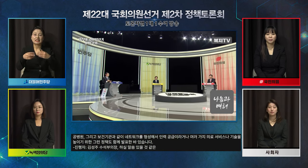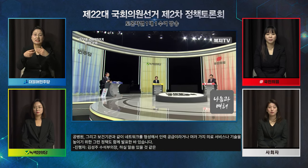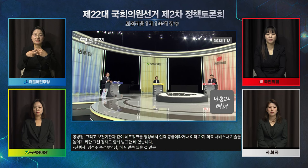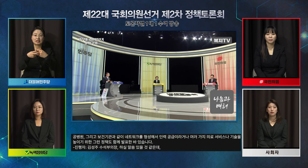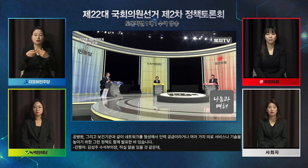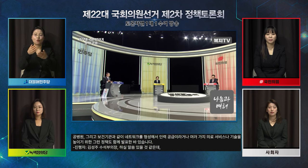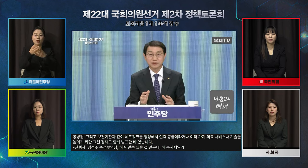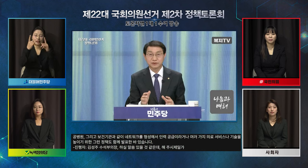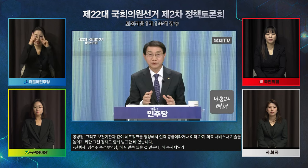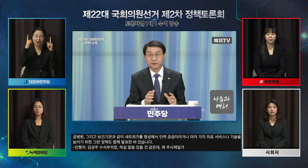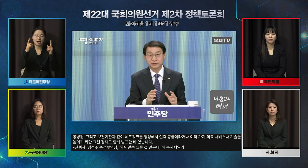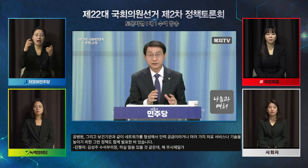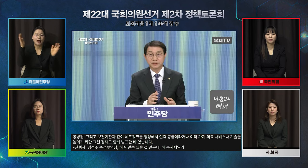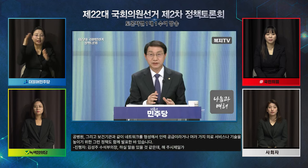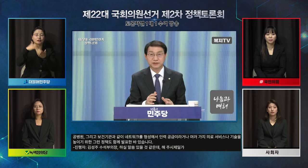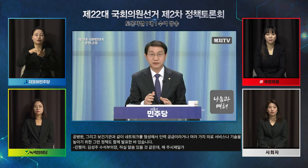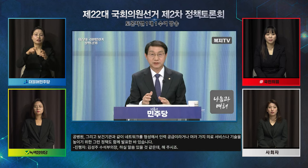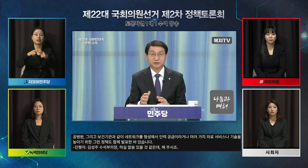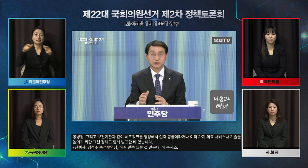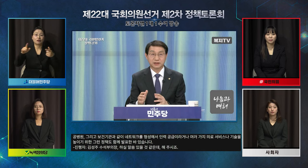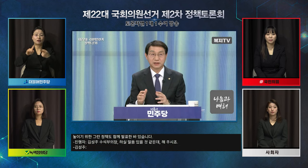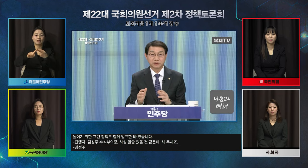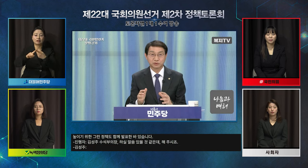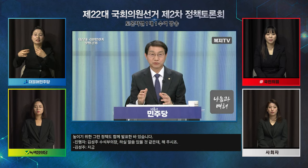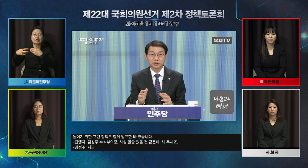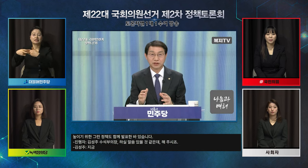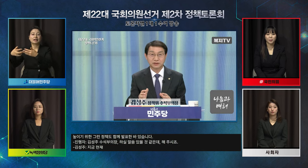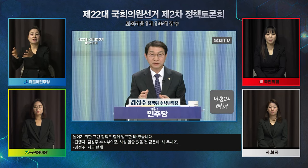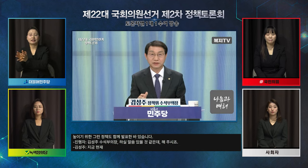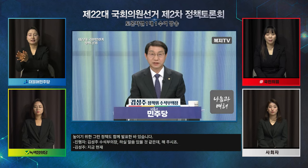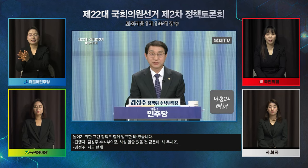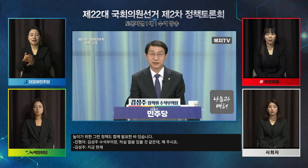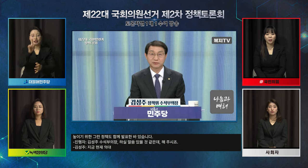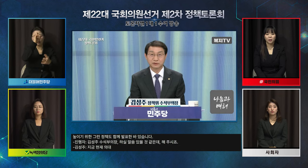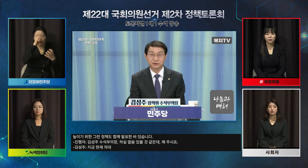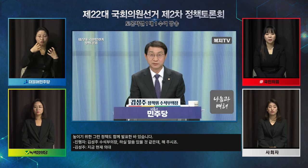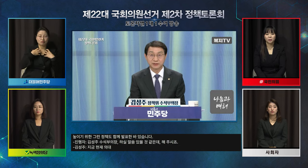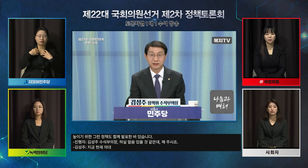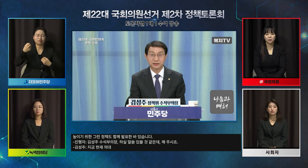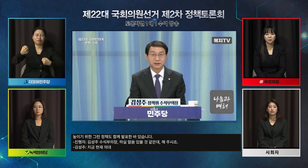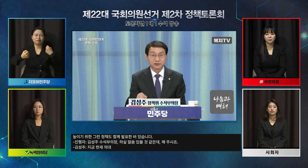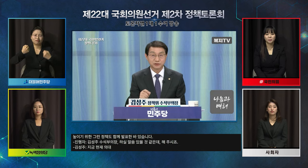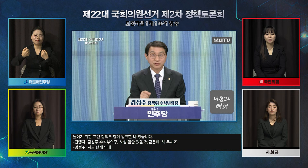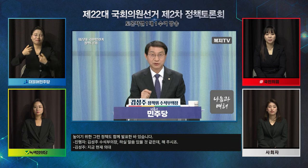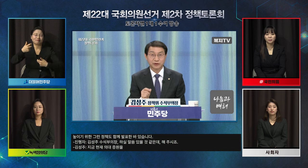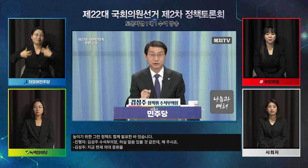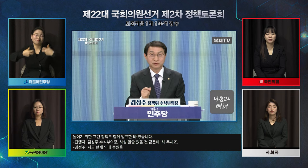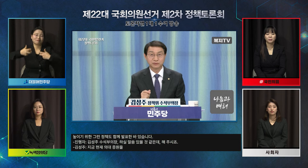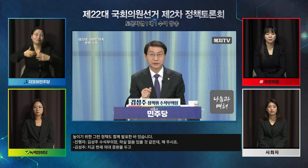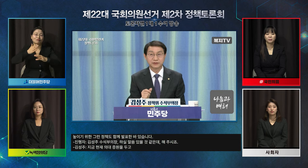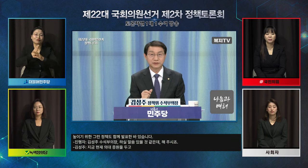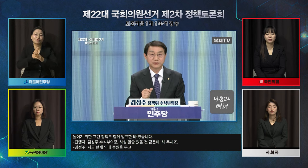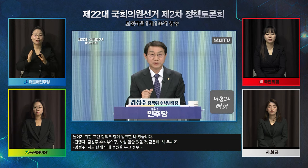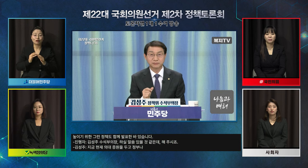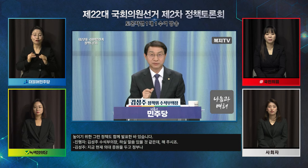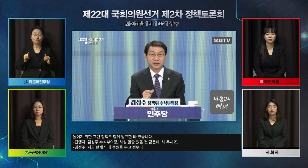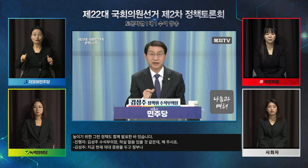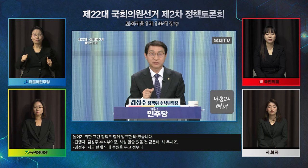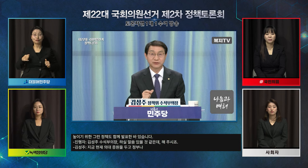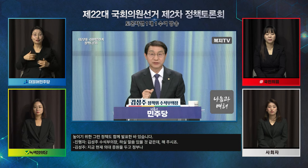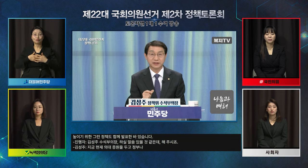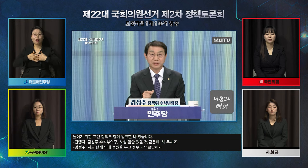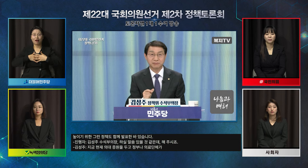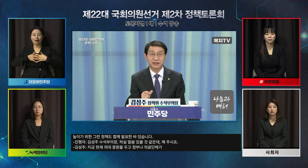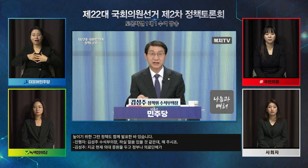정원은 늘리는 문제를 가지고 의사단체와 정부가 극한 대립을 하고 있습니다. 이 속에서 과연 국민들이